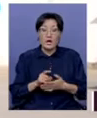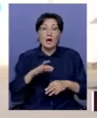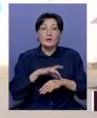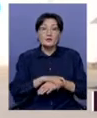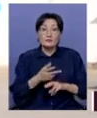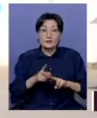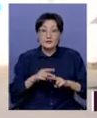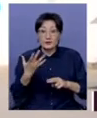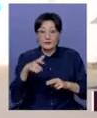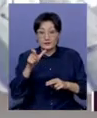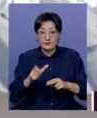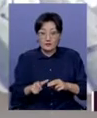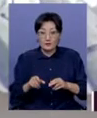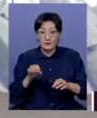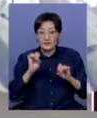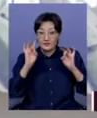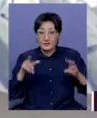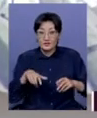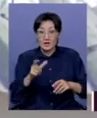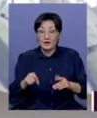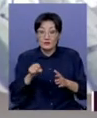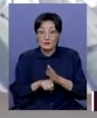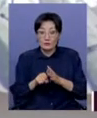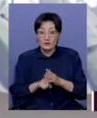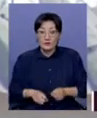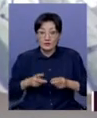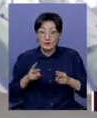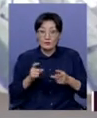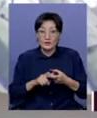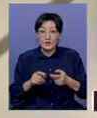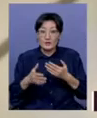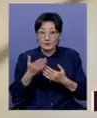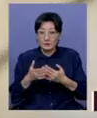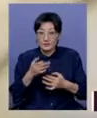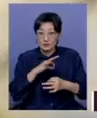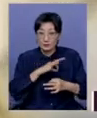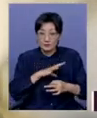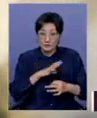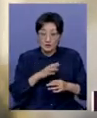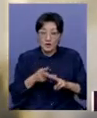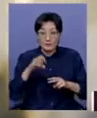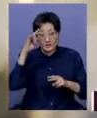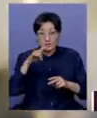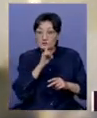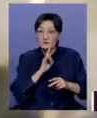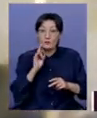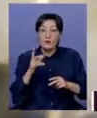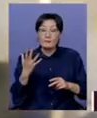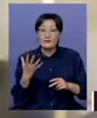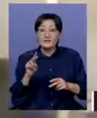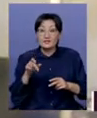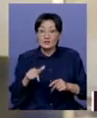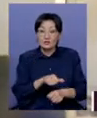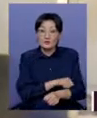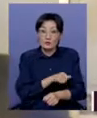Анықталғаны аталған 5 азамат байқаусызда адам өлтіріп алу және қарақшылық бойынша жазасын өтеуде. Ал бір қазақстандық азаматша 5 келі болатын